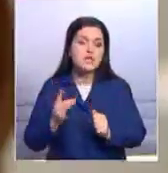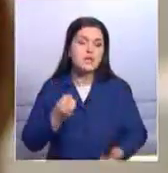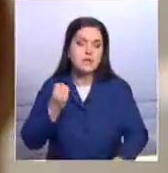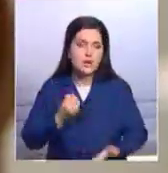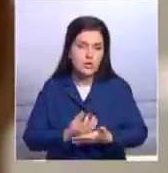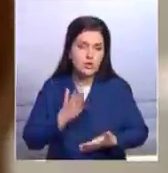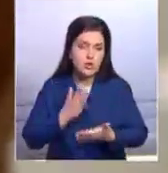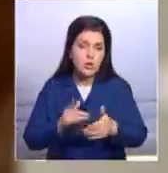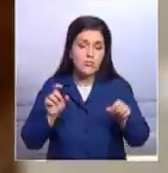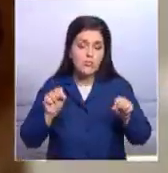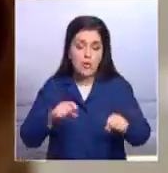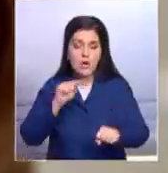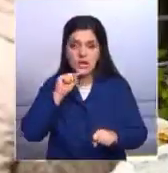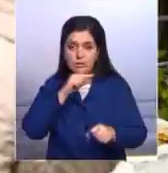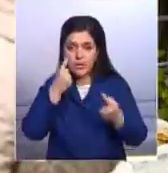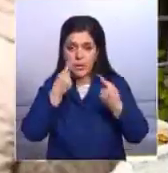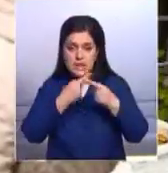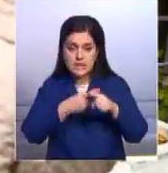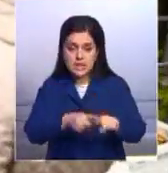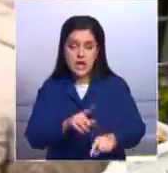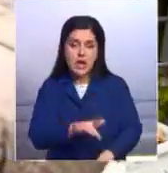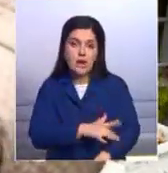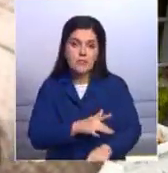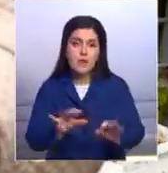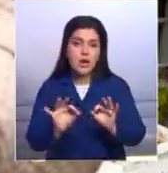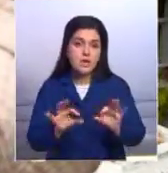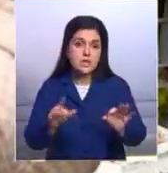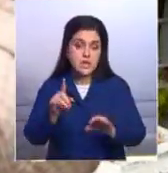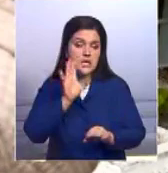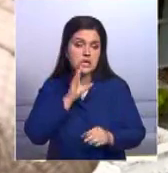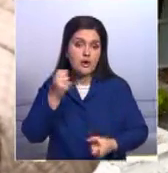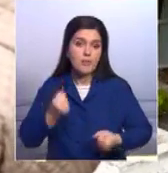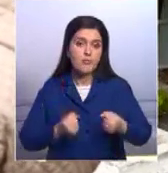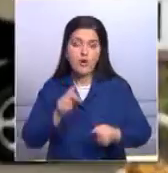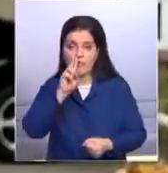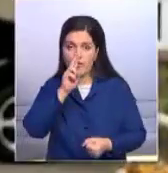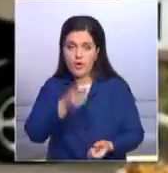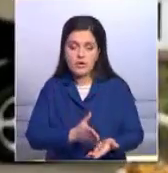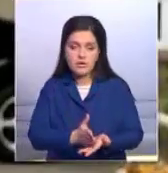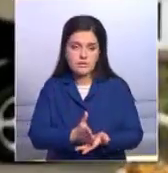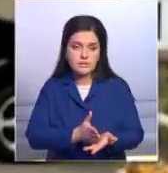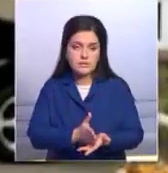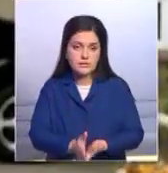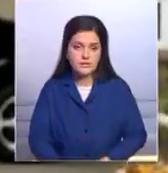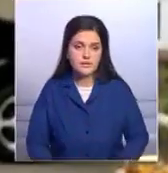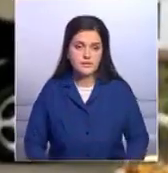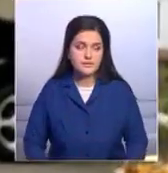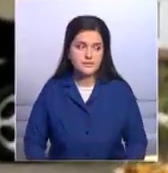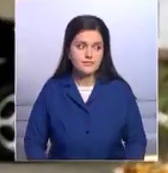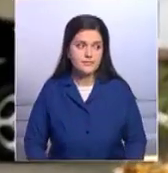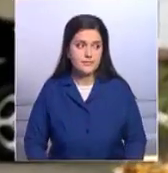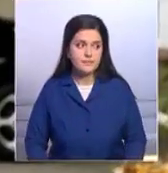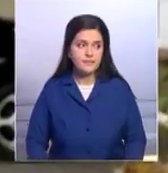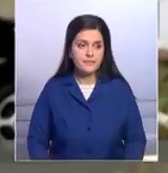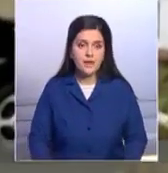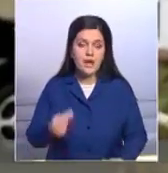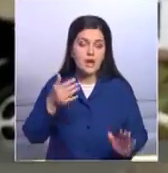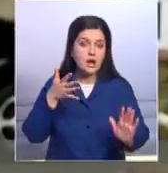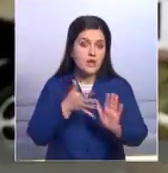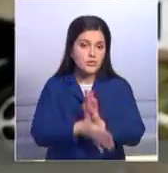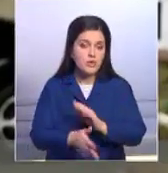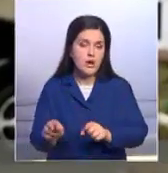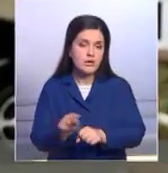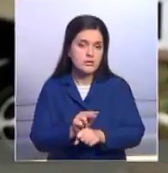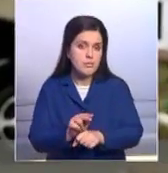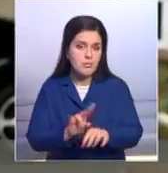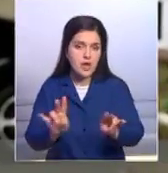Также можно экономить на техобслуживании, говорит Полина, водитель электромобиля с 2-летним стажем. Расход на ТО практически отсутствует, потому что